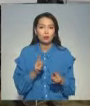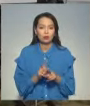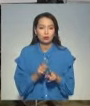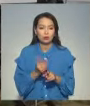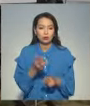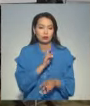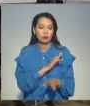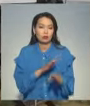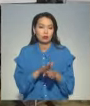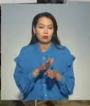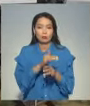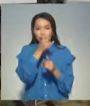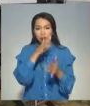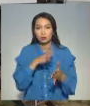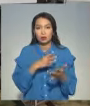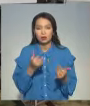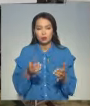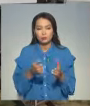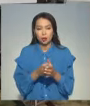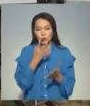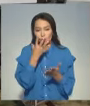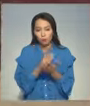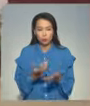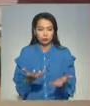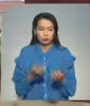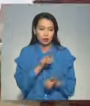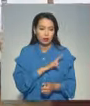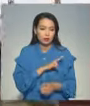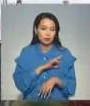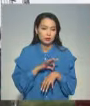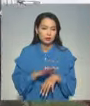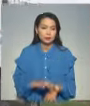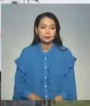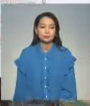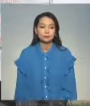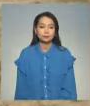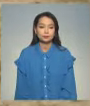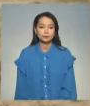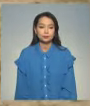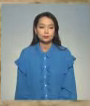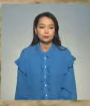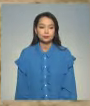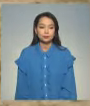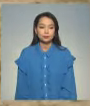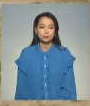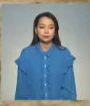келмепті. Енді оны партия өз қолына алды.